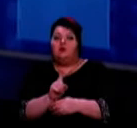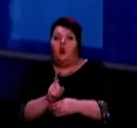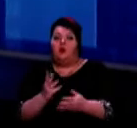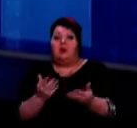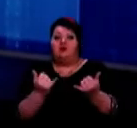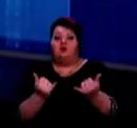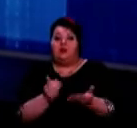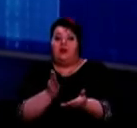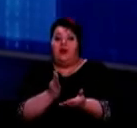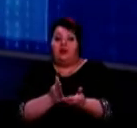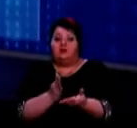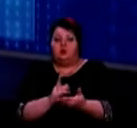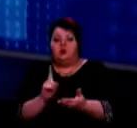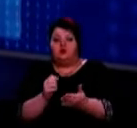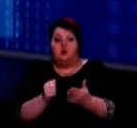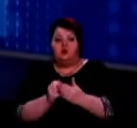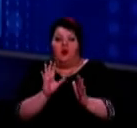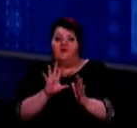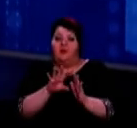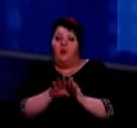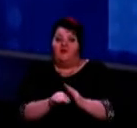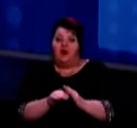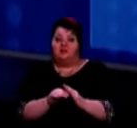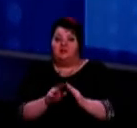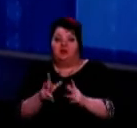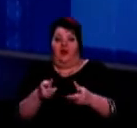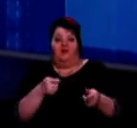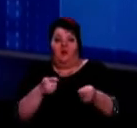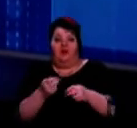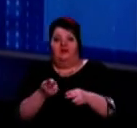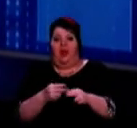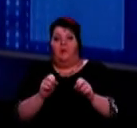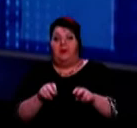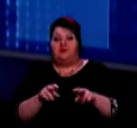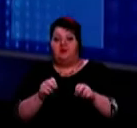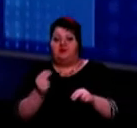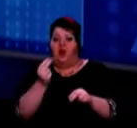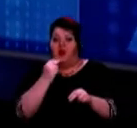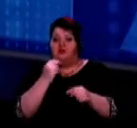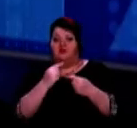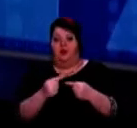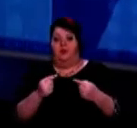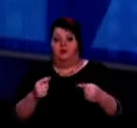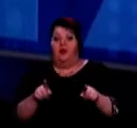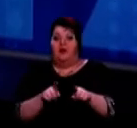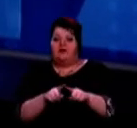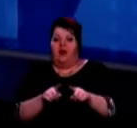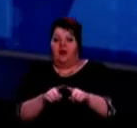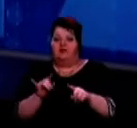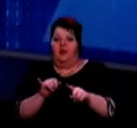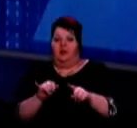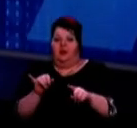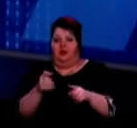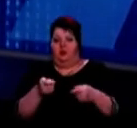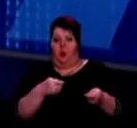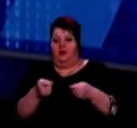сьогодні існують щодо впровадження принципів управління безпечністю харчових продуктів, вони так само стосуються і